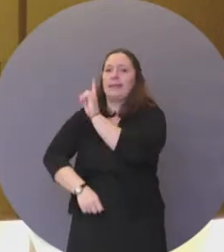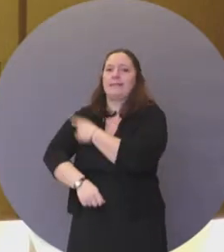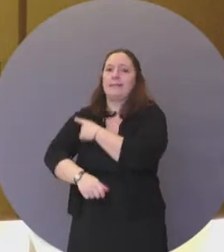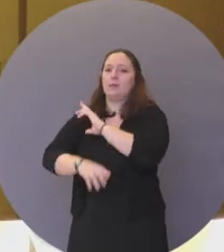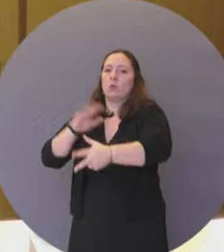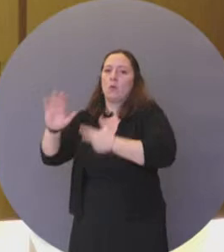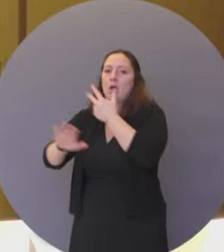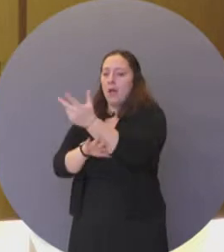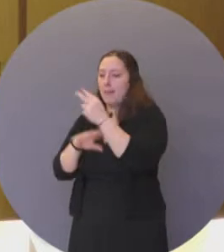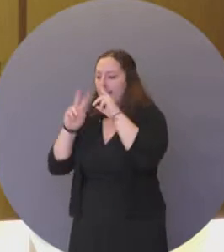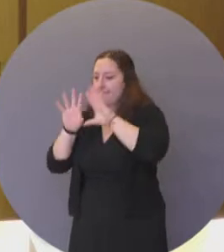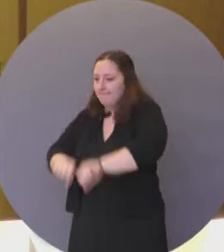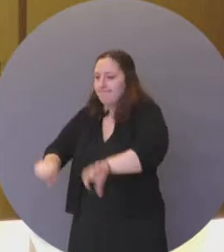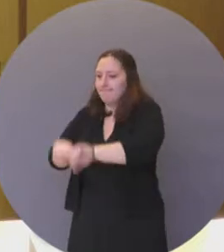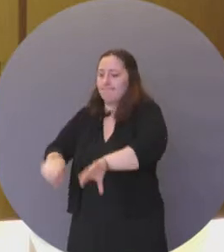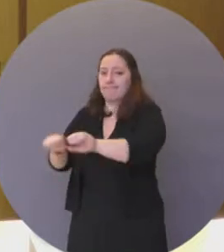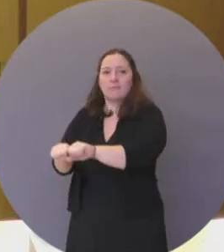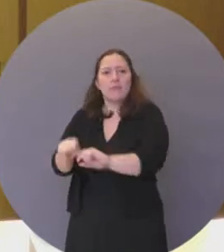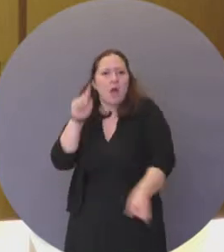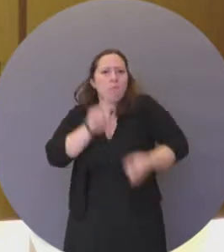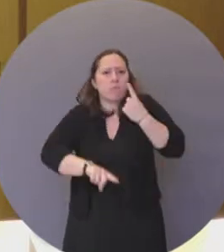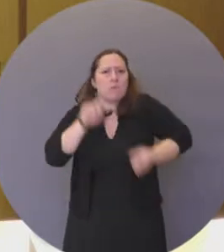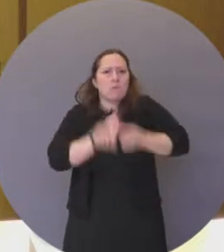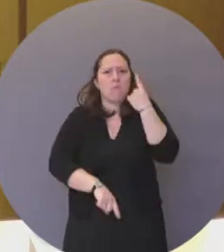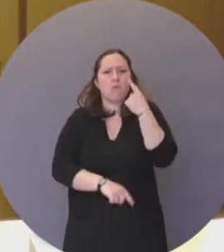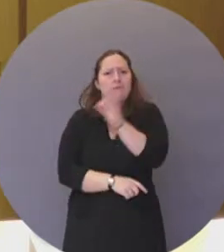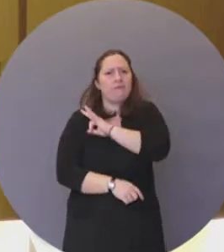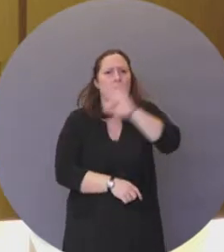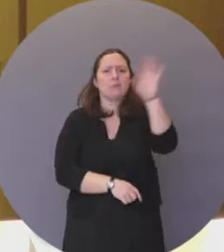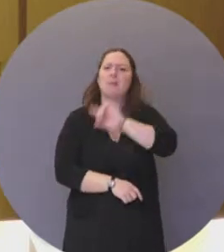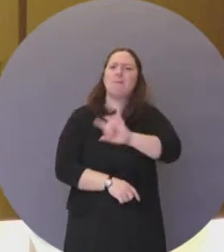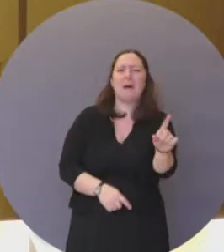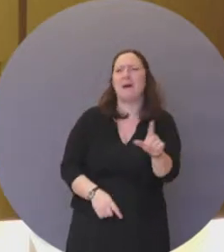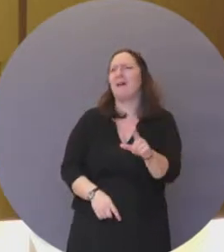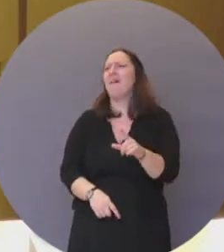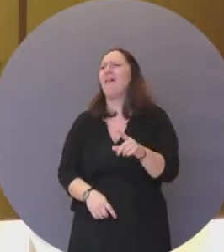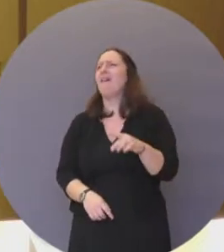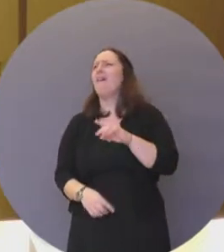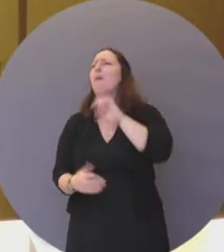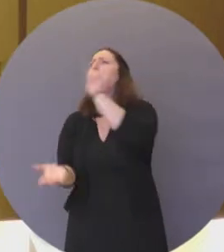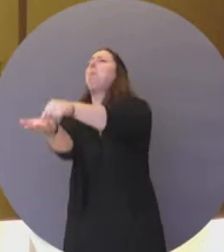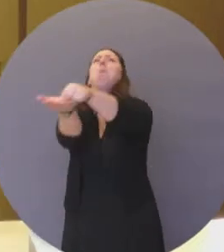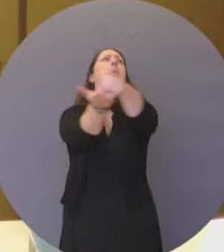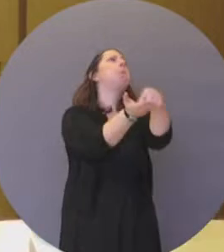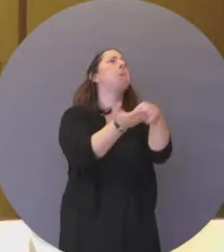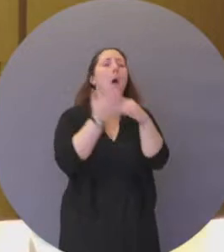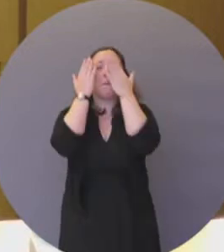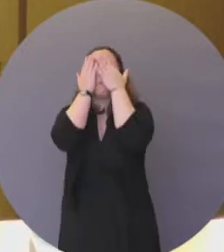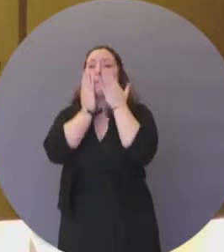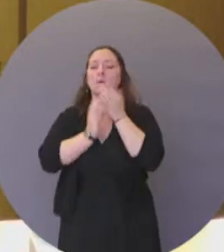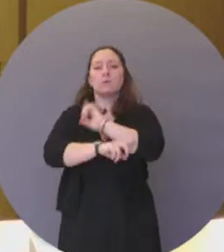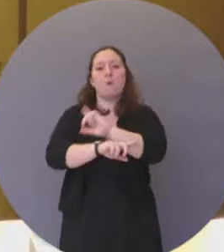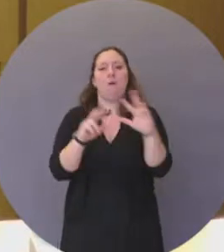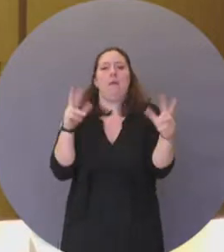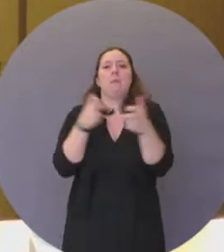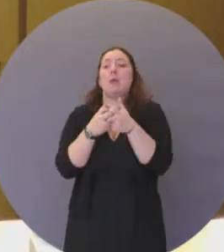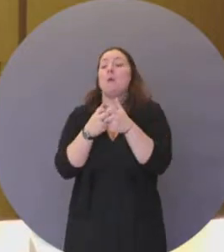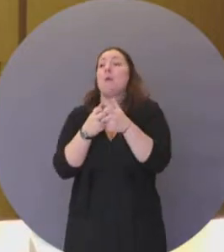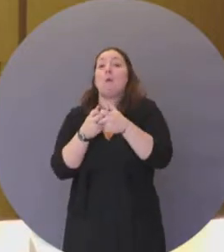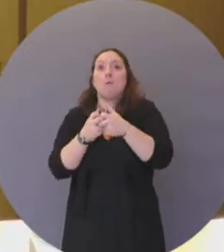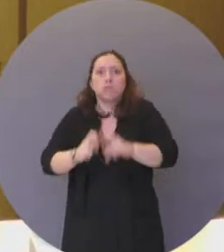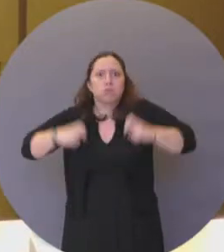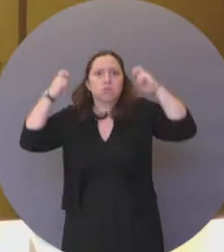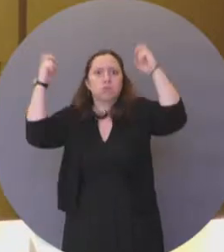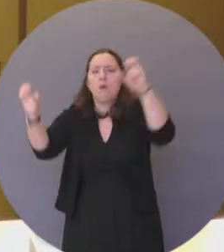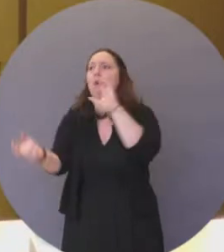mixte énergétique français mais pas n'importe où pas n'importe comment et pas n'importe quel prix nous parlons bien ici